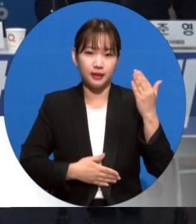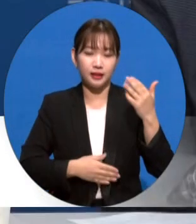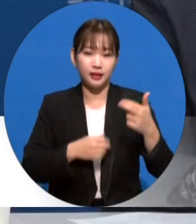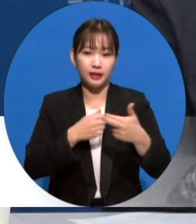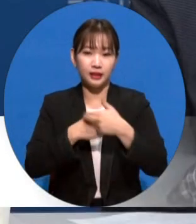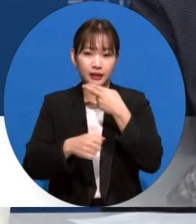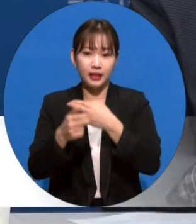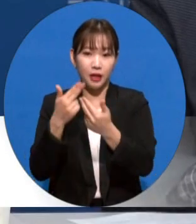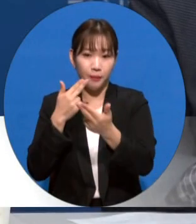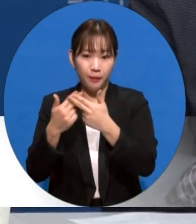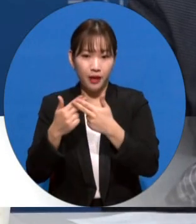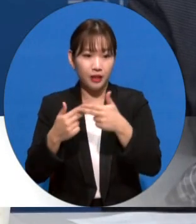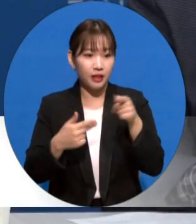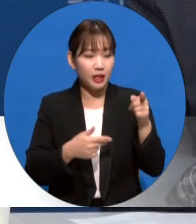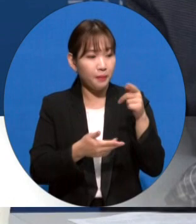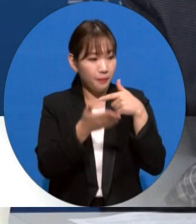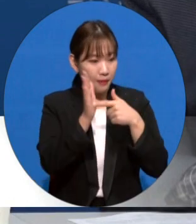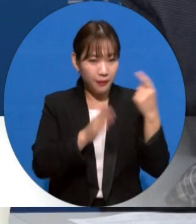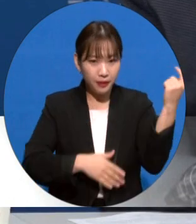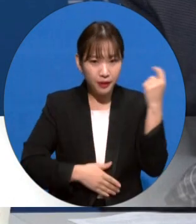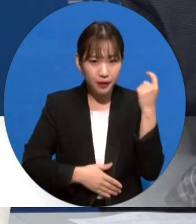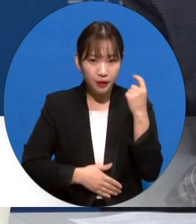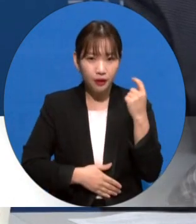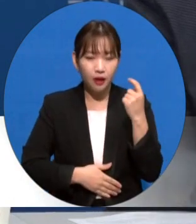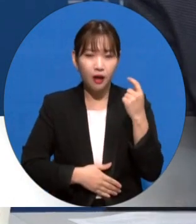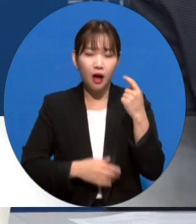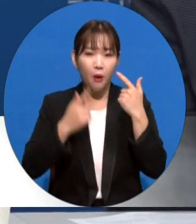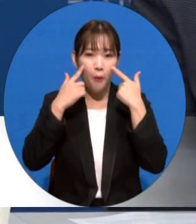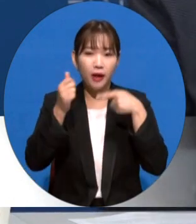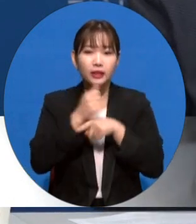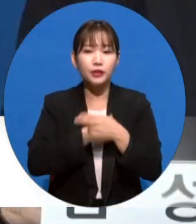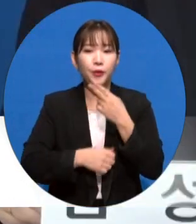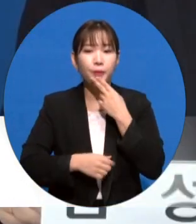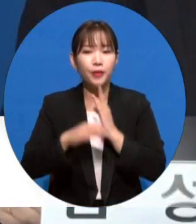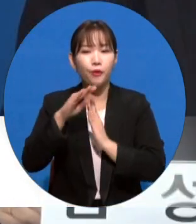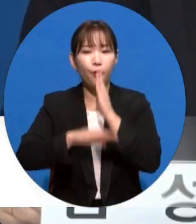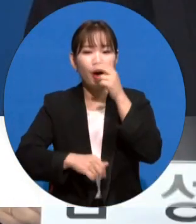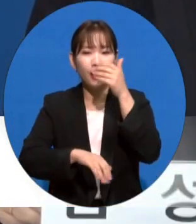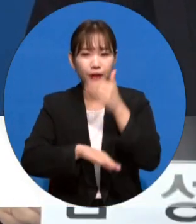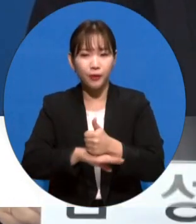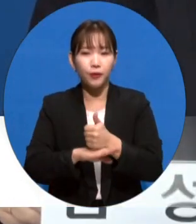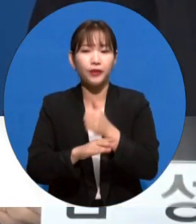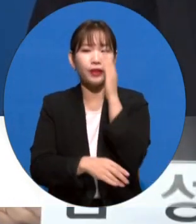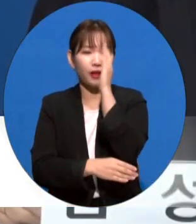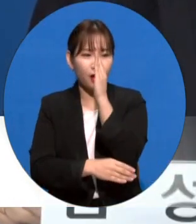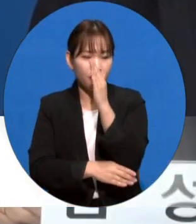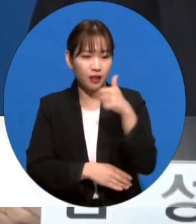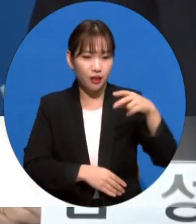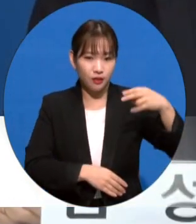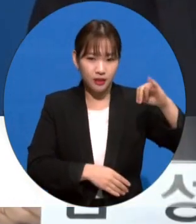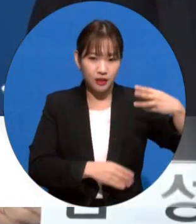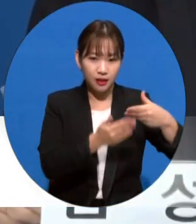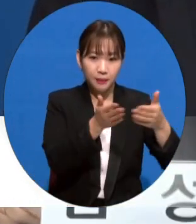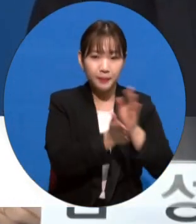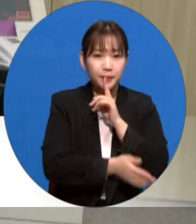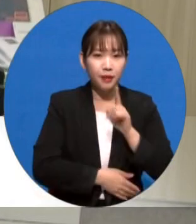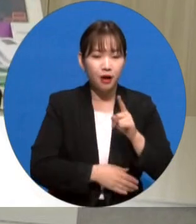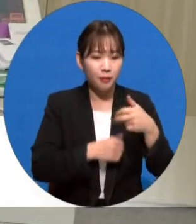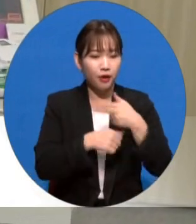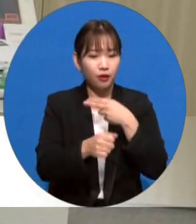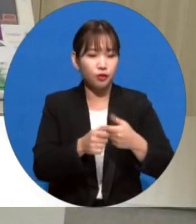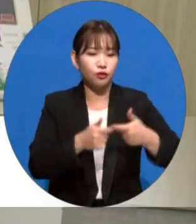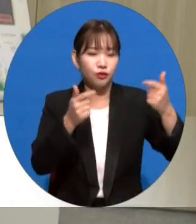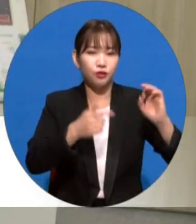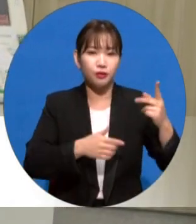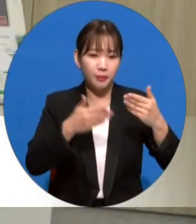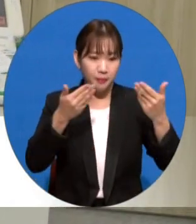의협은 최근 경실련의 발표를 놓고 객관적인 근거가 없는 비약적 결론이라고 지적했으며 경실련은 의사 확충을 통한